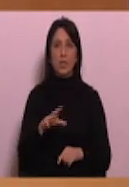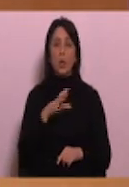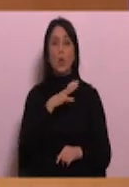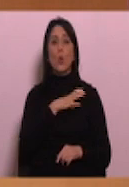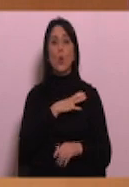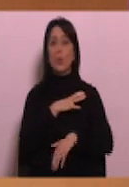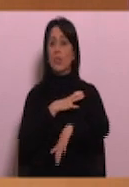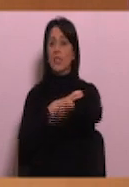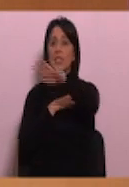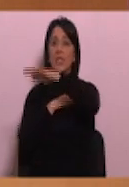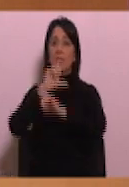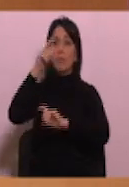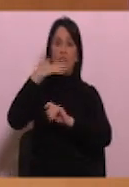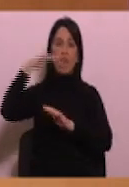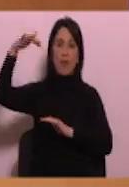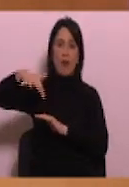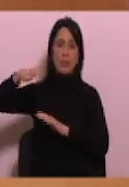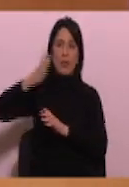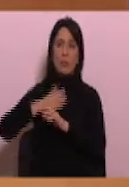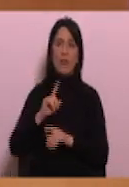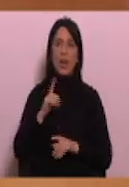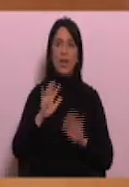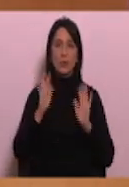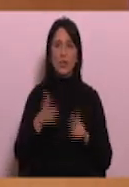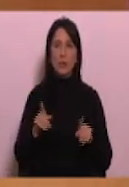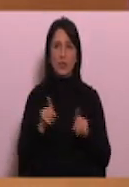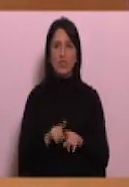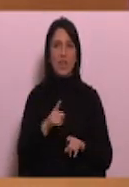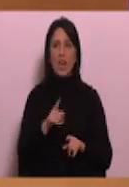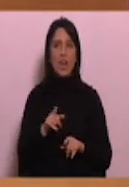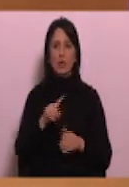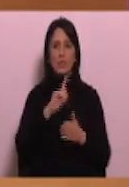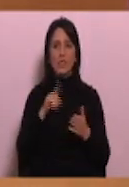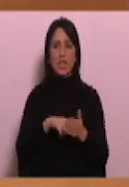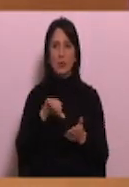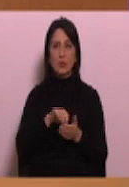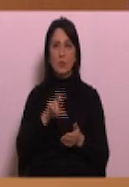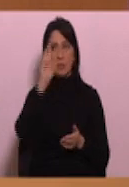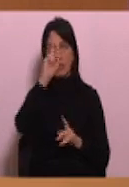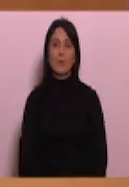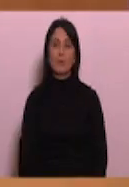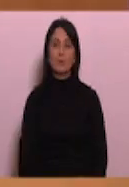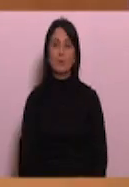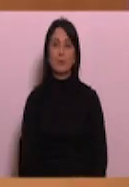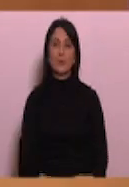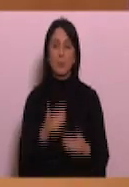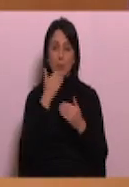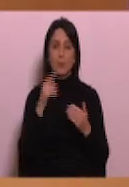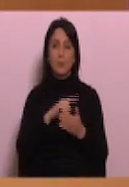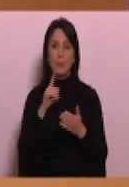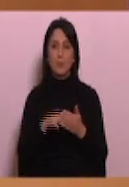უმდიდრესია ის სამების მთა წყლის რესურსებით. რატომ ხდება ესე? რატომ არ სვავთ ამ საკითხს ფავრობის ხდომაზე? ბოლო